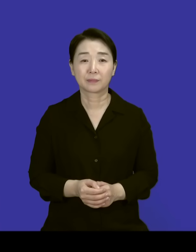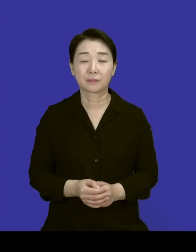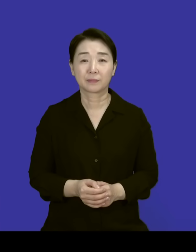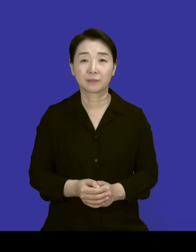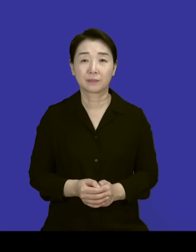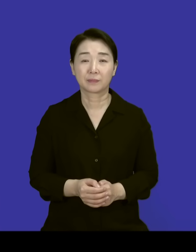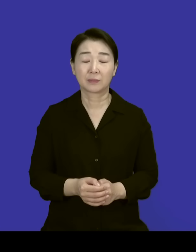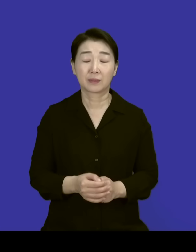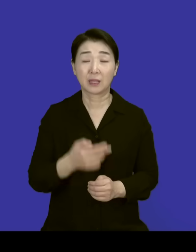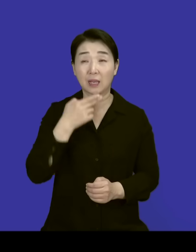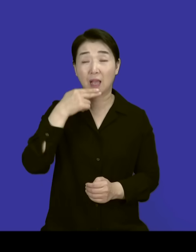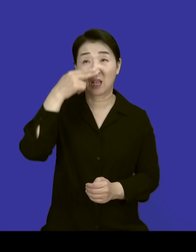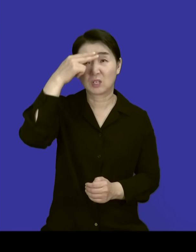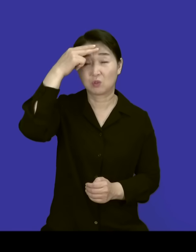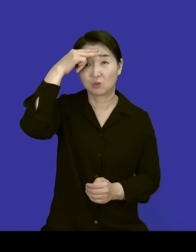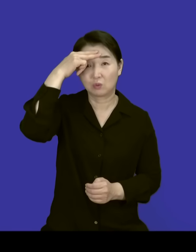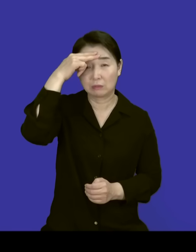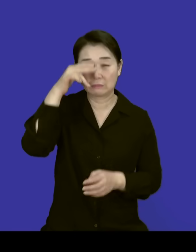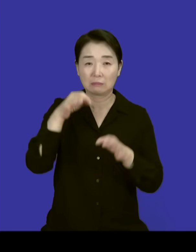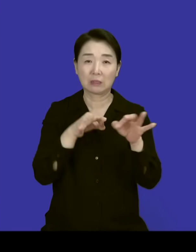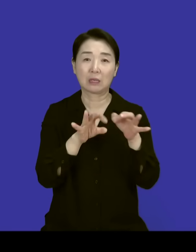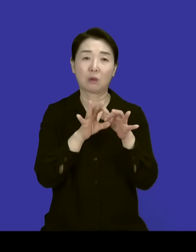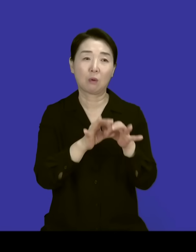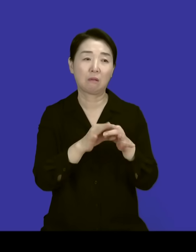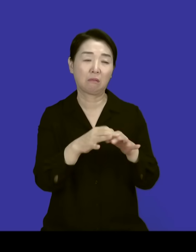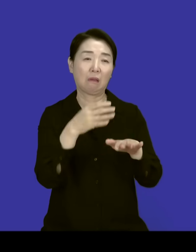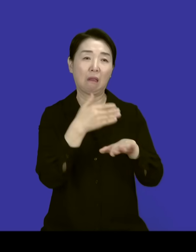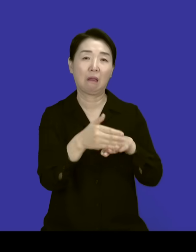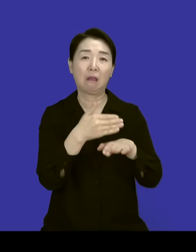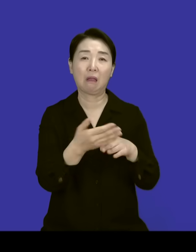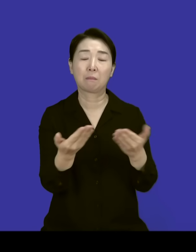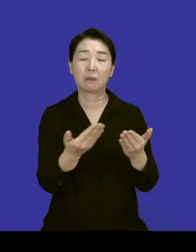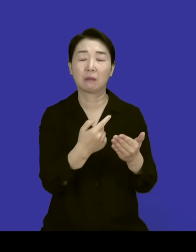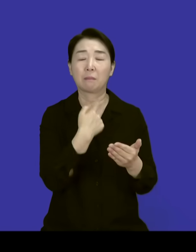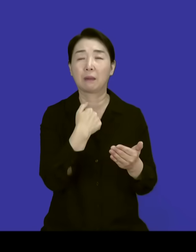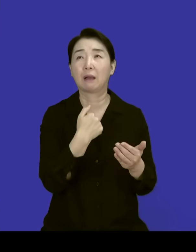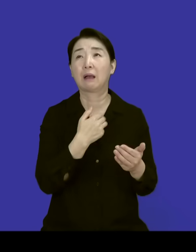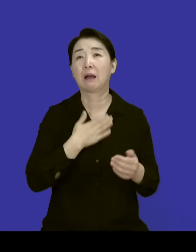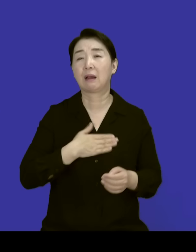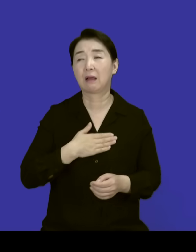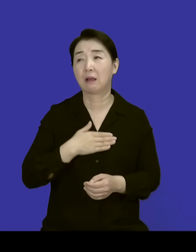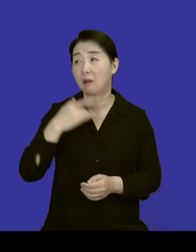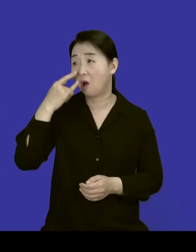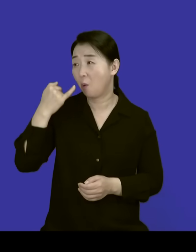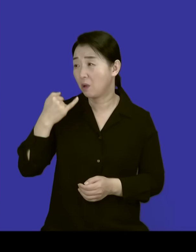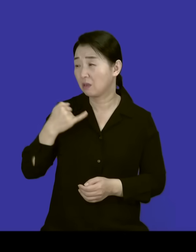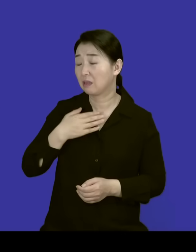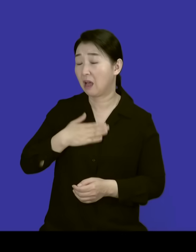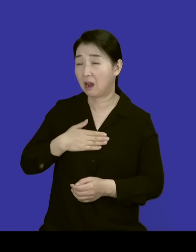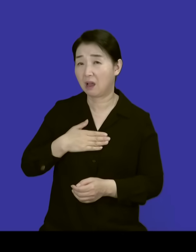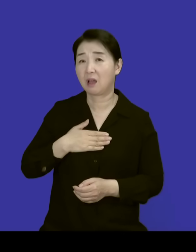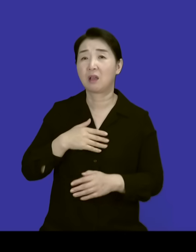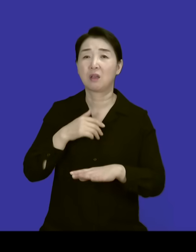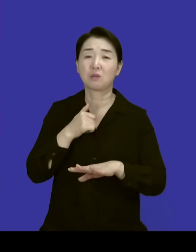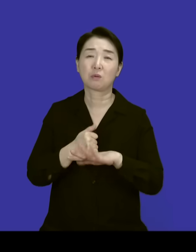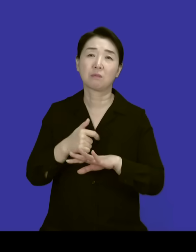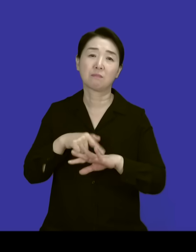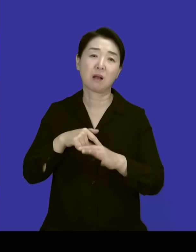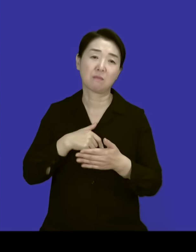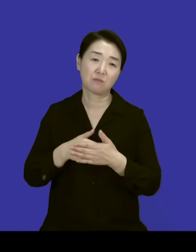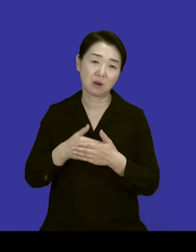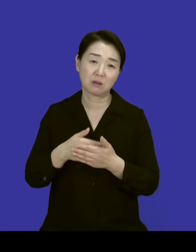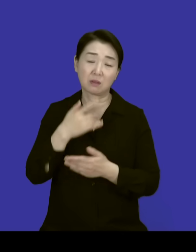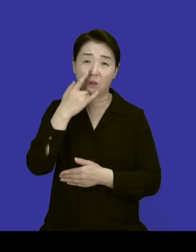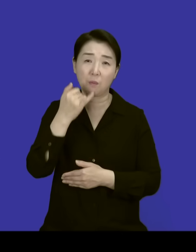쪽으로 돈도 벌고 이런 거를 어머니 좀 아셨죠. 네. 항상 이제 더 불안해하시고. 그때도 어머님께서 계속 기도하고